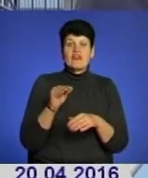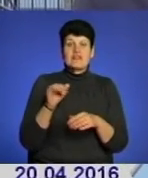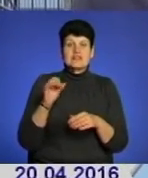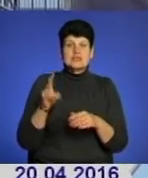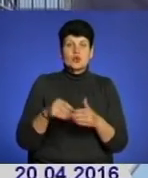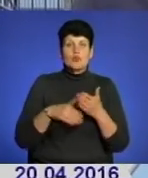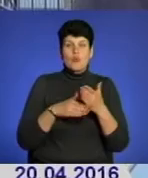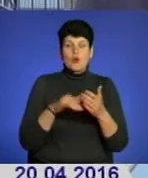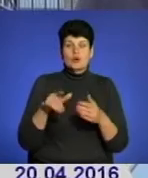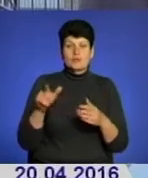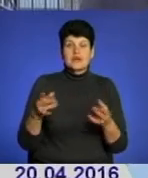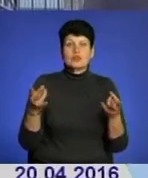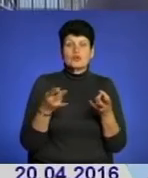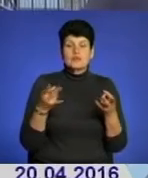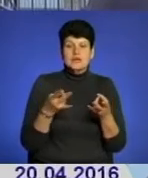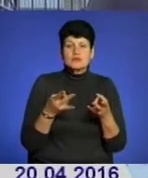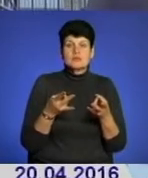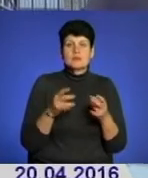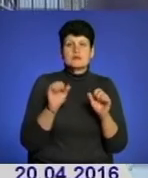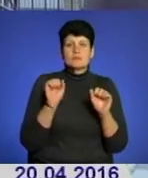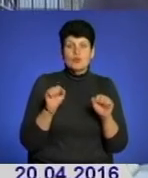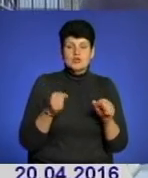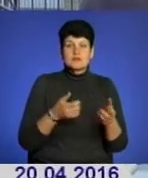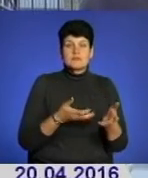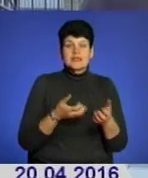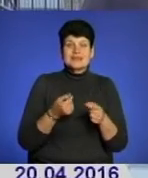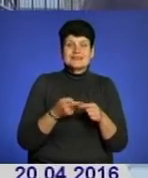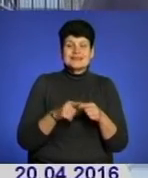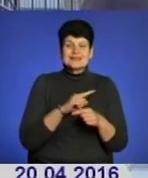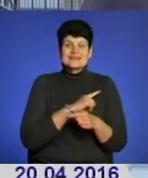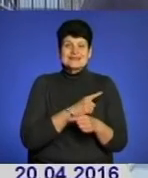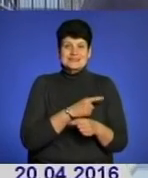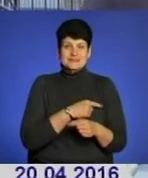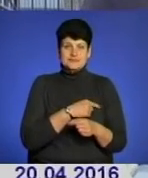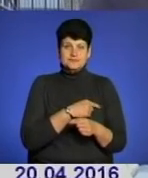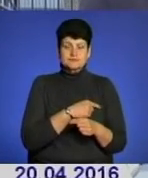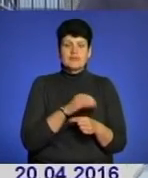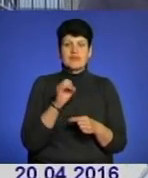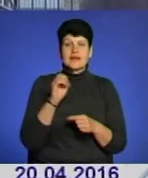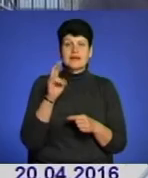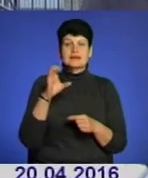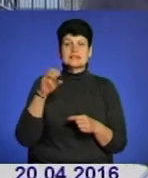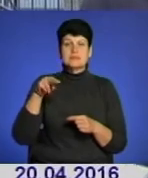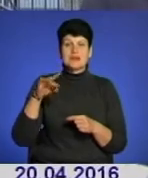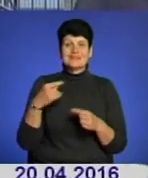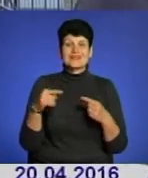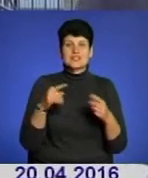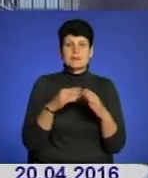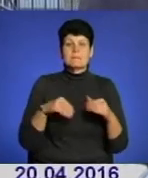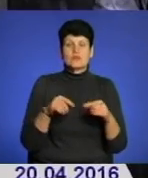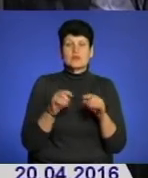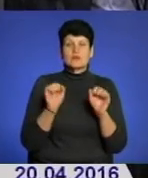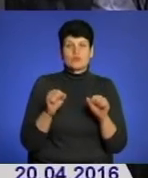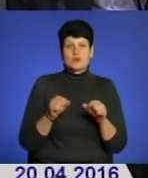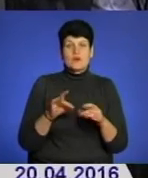людям. Вже при необхідності тоді вже ми зможемо підтягувати такі сили, як слідчі, експертів, інші підрозділи, які можуть